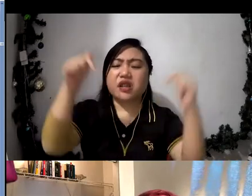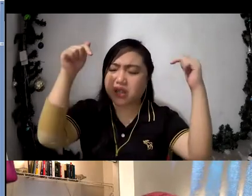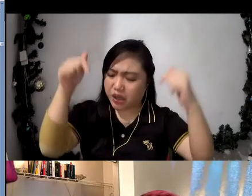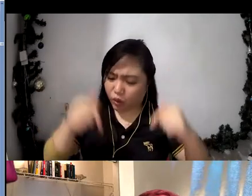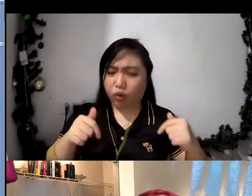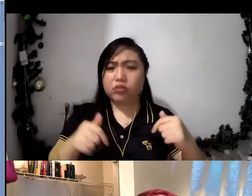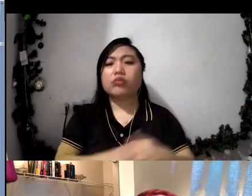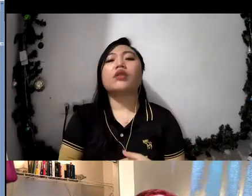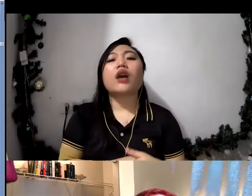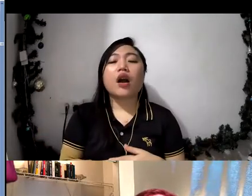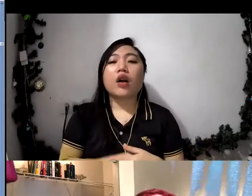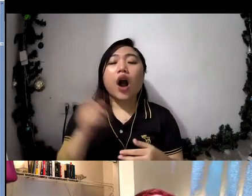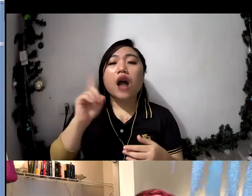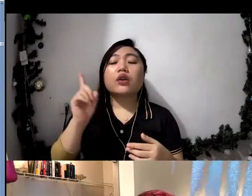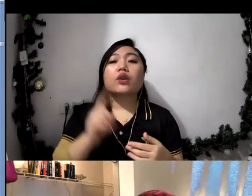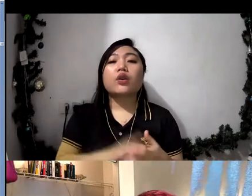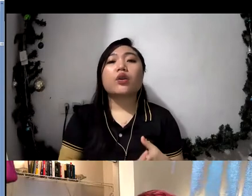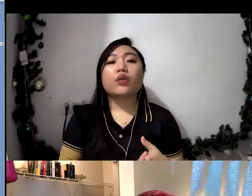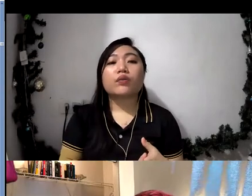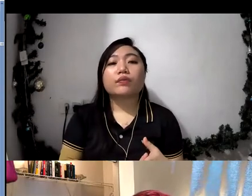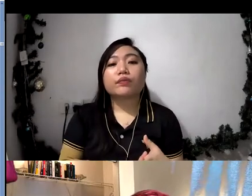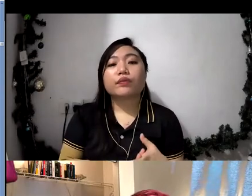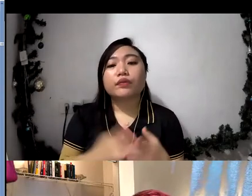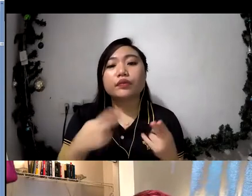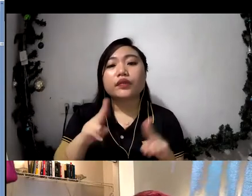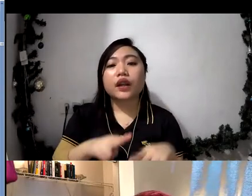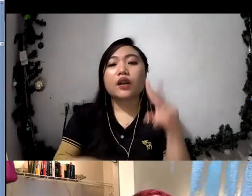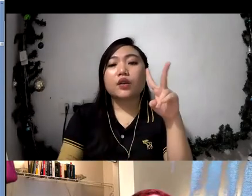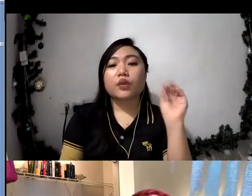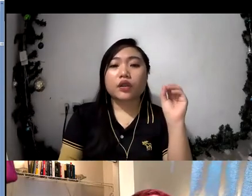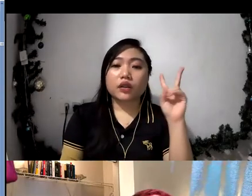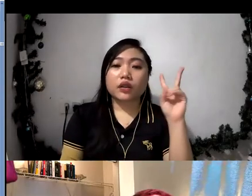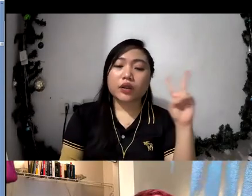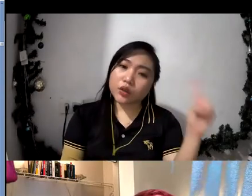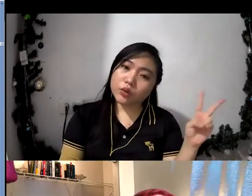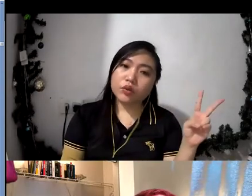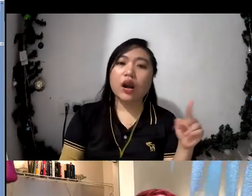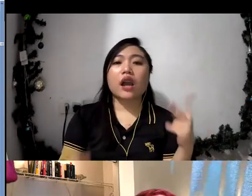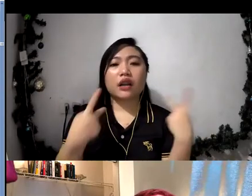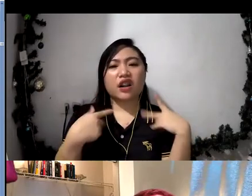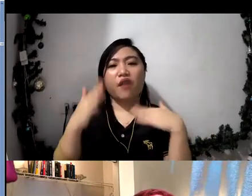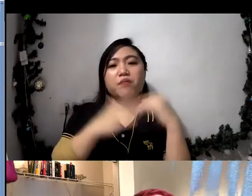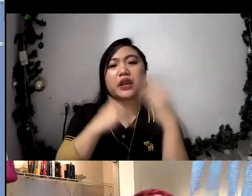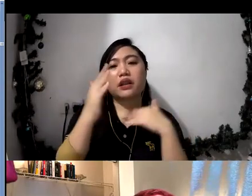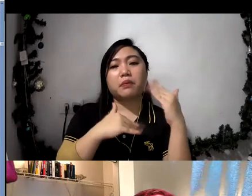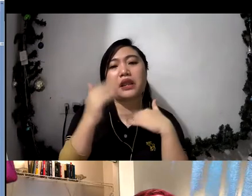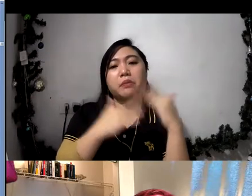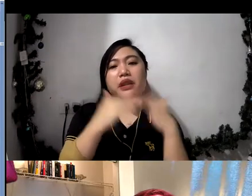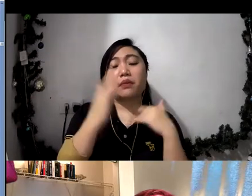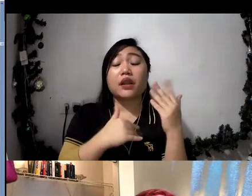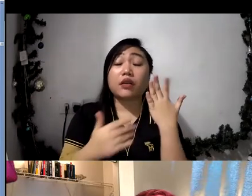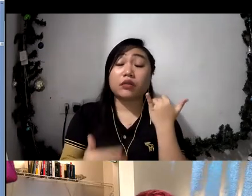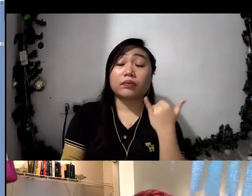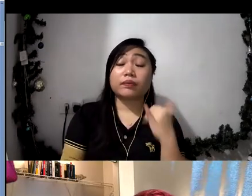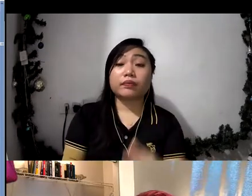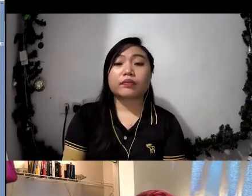By 2022, no? Kaya siguro nagkaroon ng build, no? Pinalakas yung pagbibigay ng